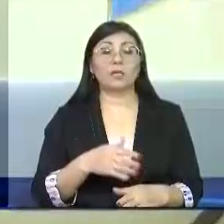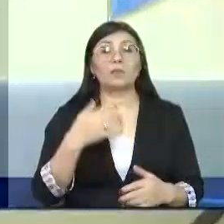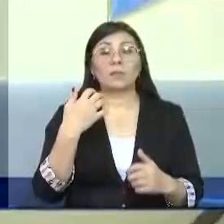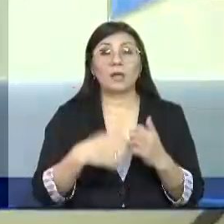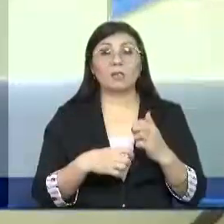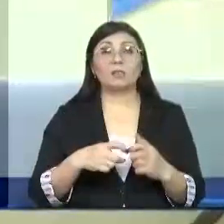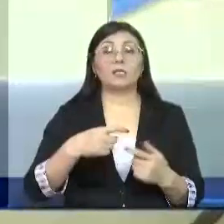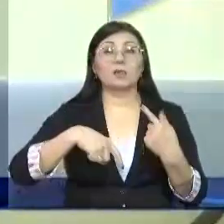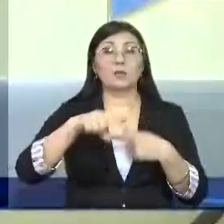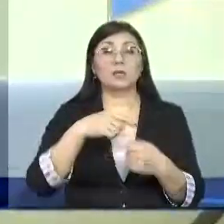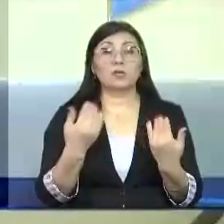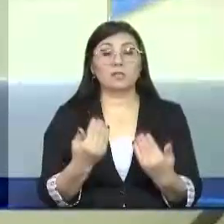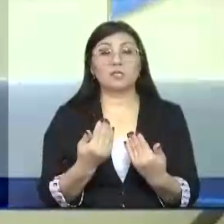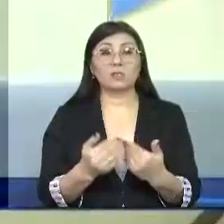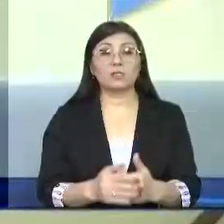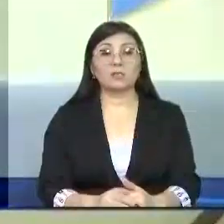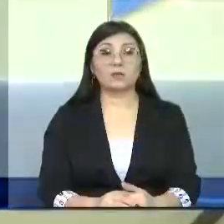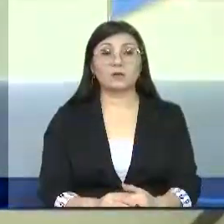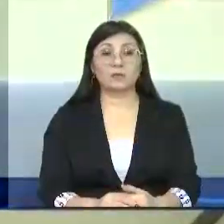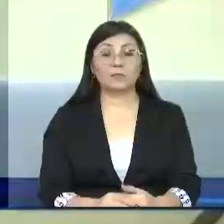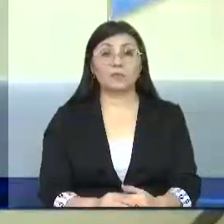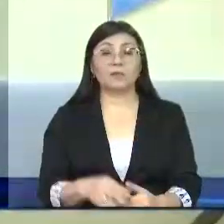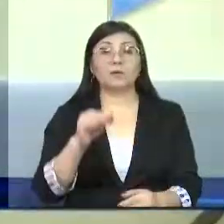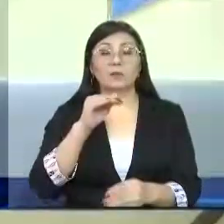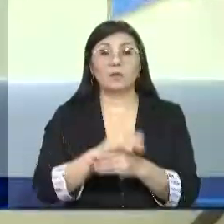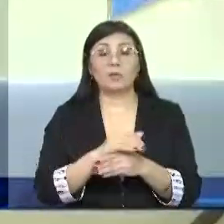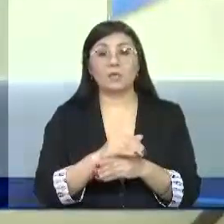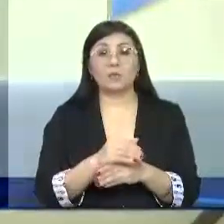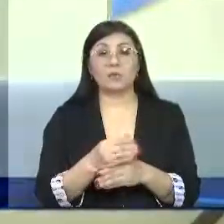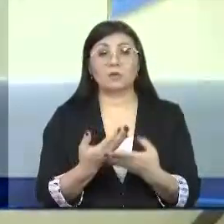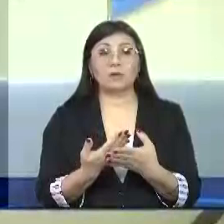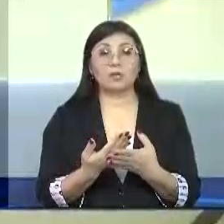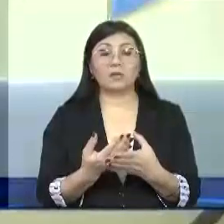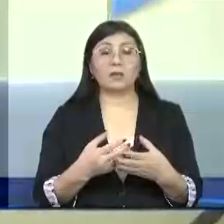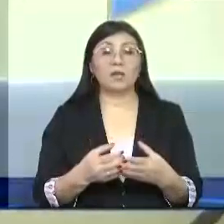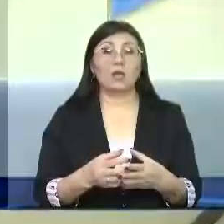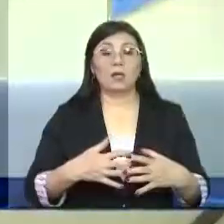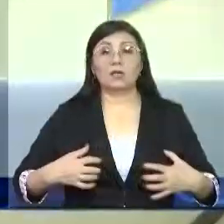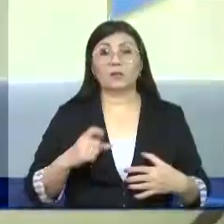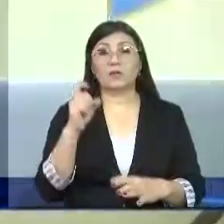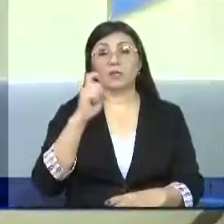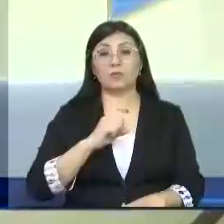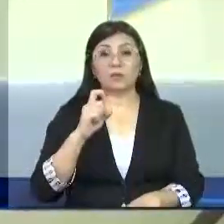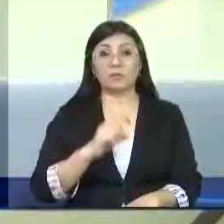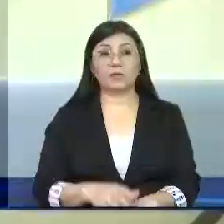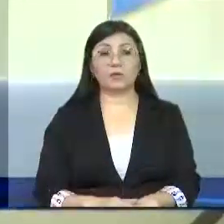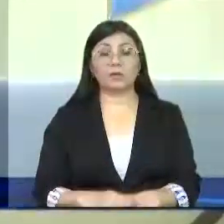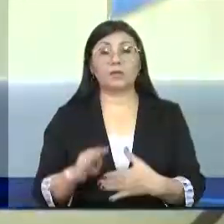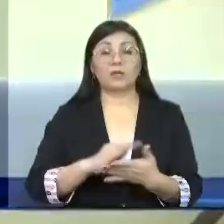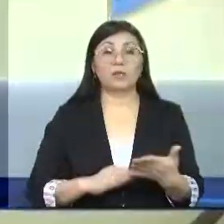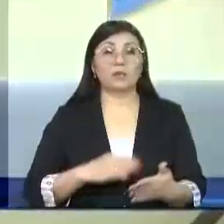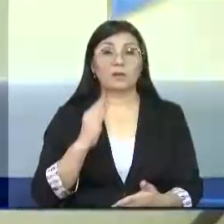бизнес. Сейчас еще дополнительно включили сферу животноводства. Заявки